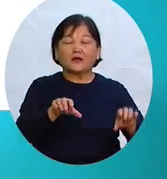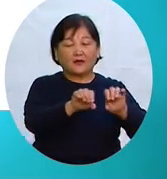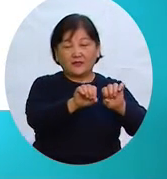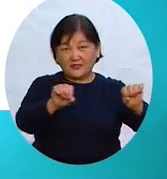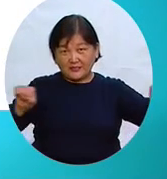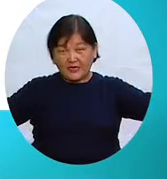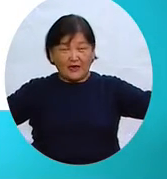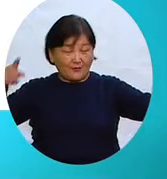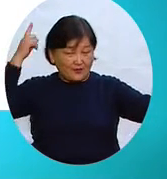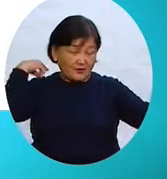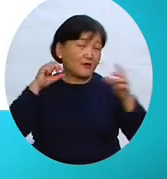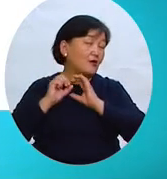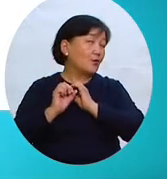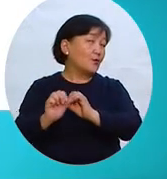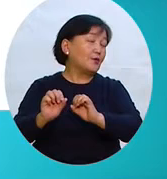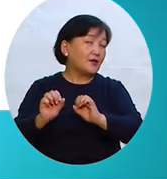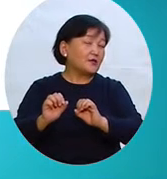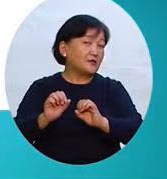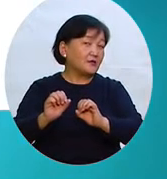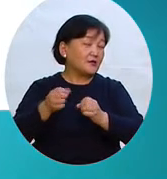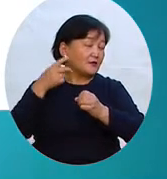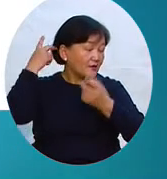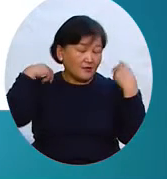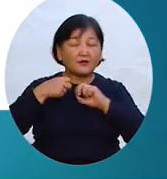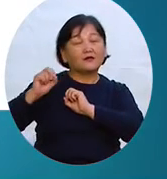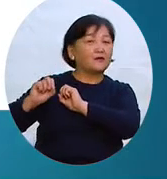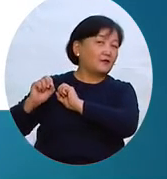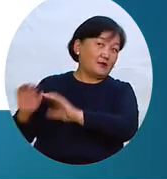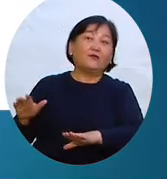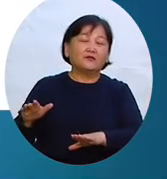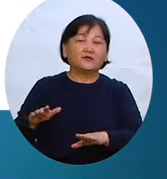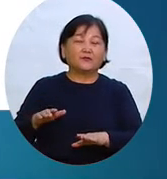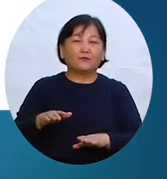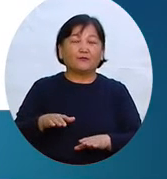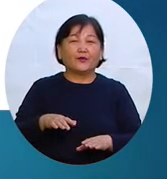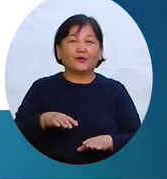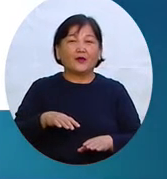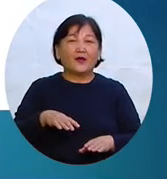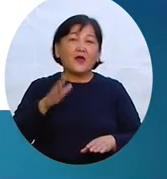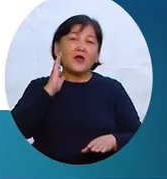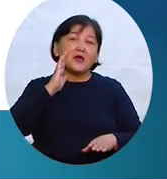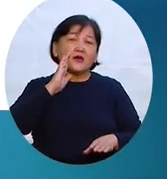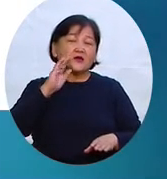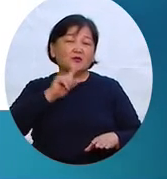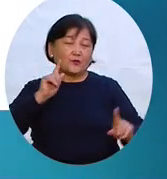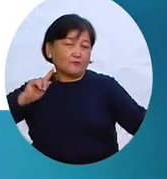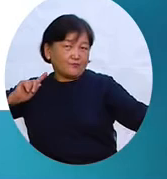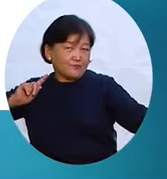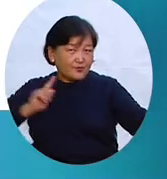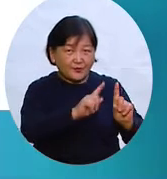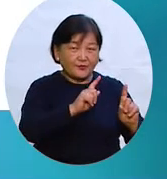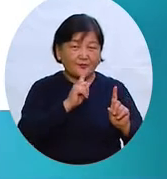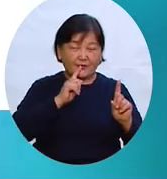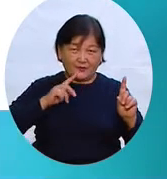алдуурчаад ихийнхэн зүг чавхтаа дахиж яваа. Ха маш хурдан чавхтан дахиж байгаа